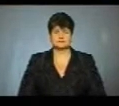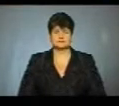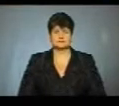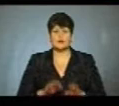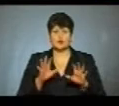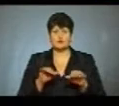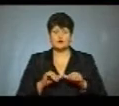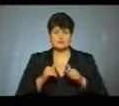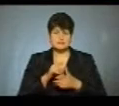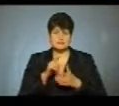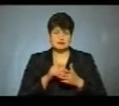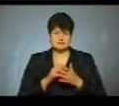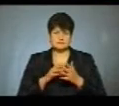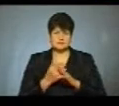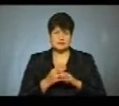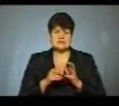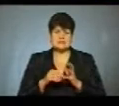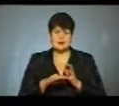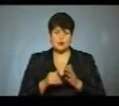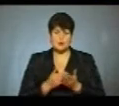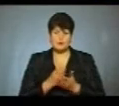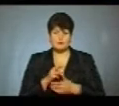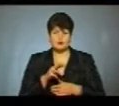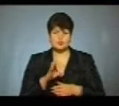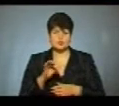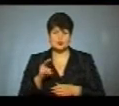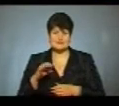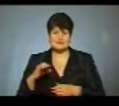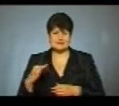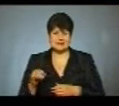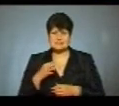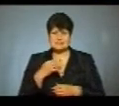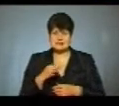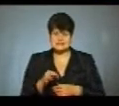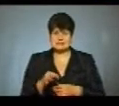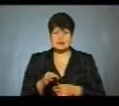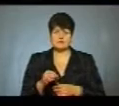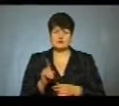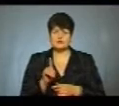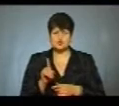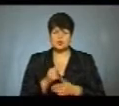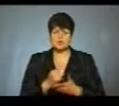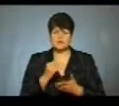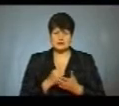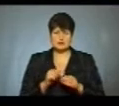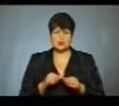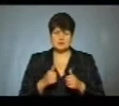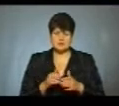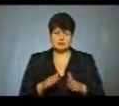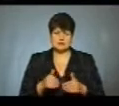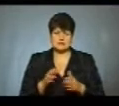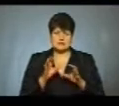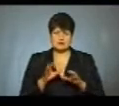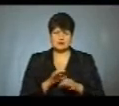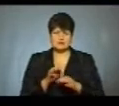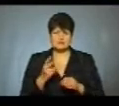Голова комітету з питань аграрної та земельної політики Микола Сольський сказав кореспонденції Суспільного, що ухвалити комітет порадив проект закону